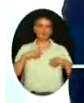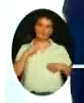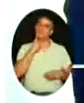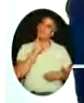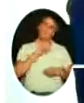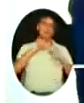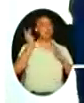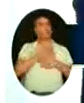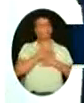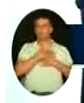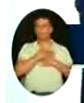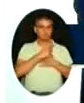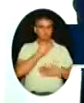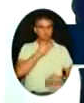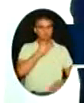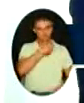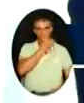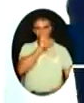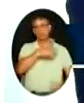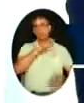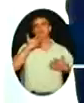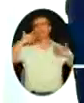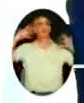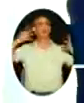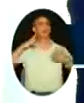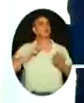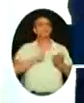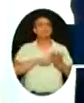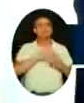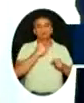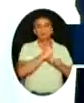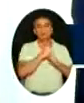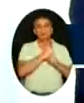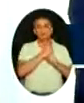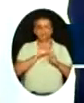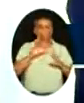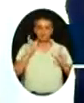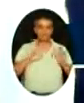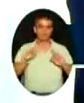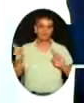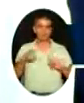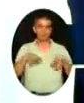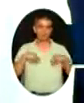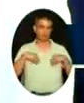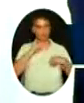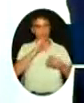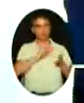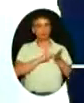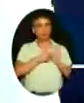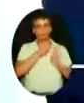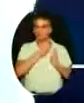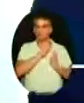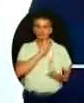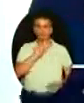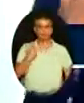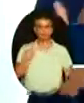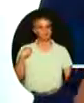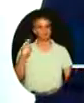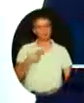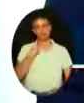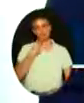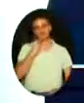הלאומי. בעיניי שמעון פרס הוא שמעון פרס הגדול בזכות הדברים שהוא עשה שהם שנויים במחלוקת. הוא מסוג הפוליטיקאים שלא עמד